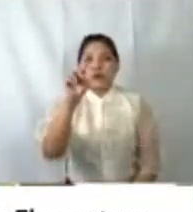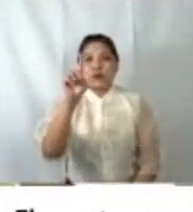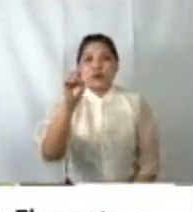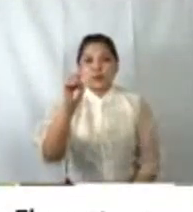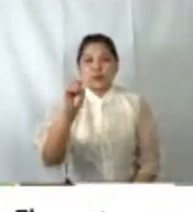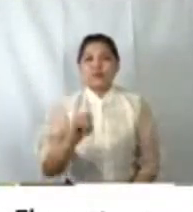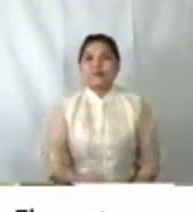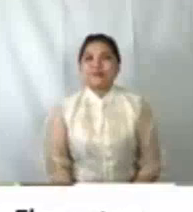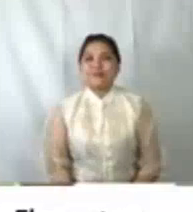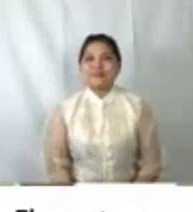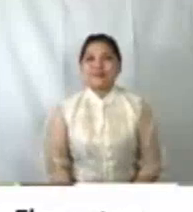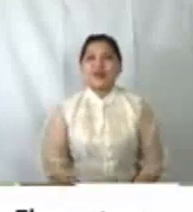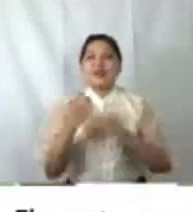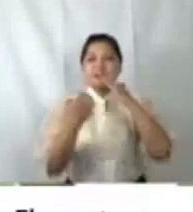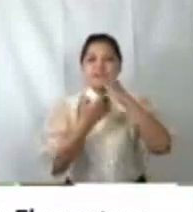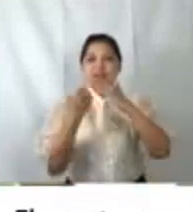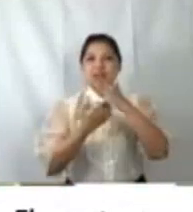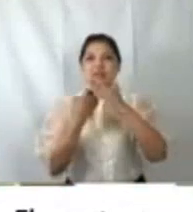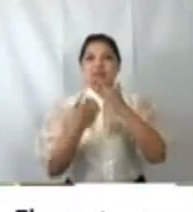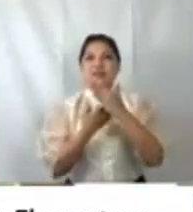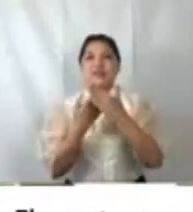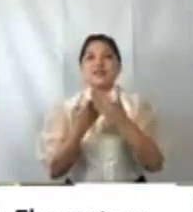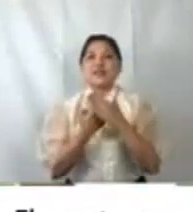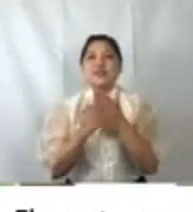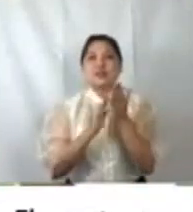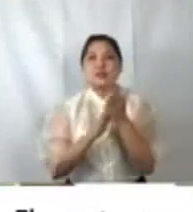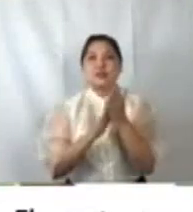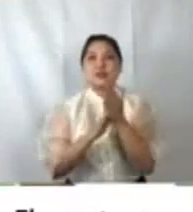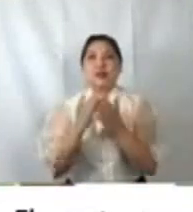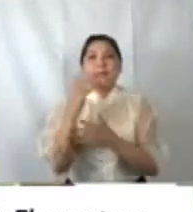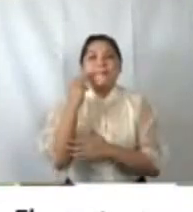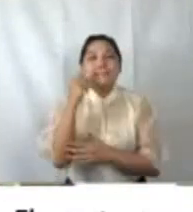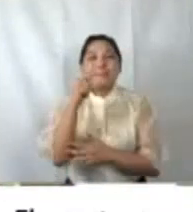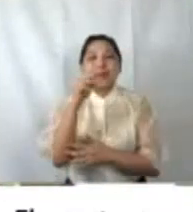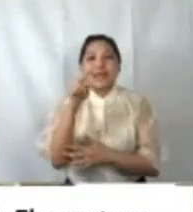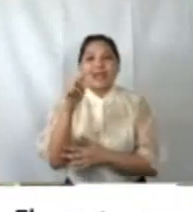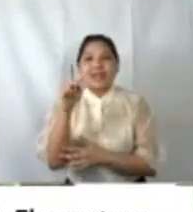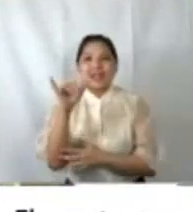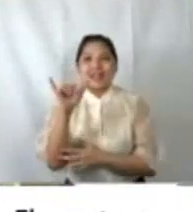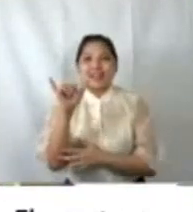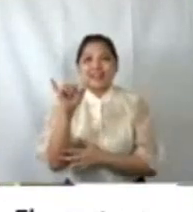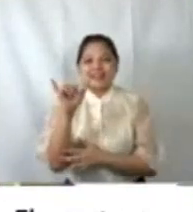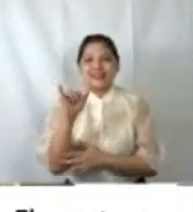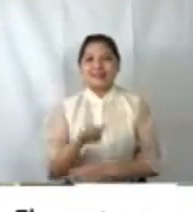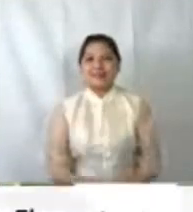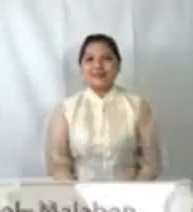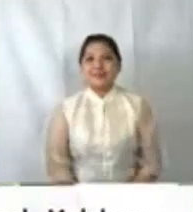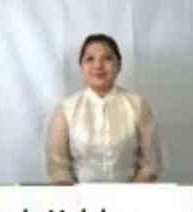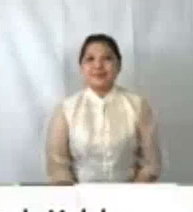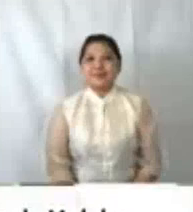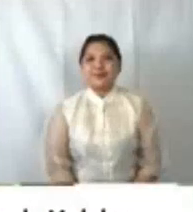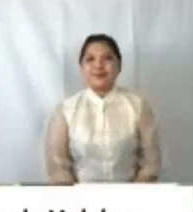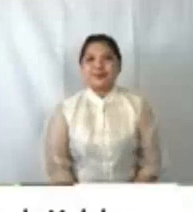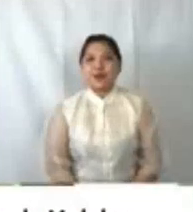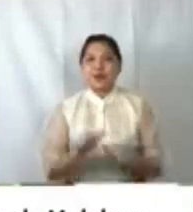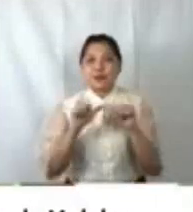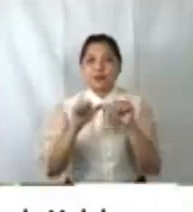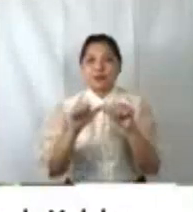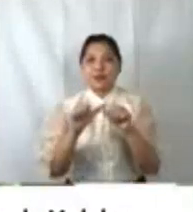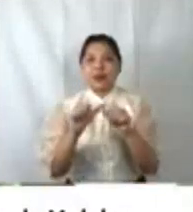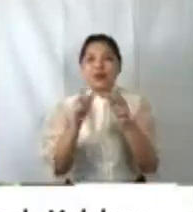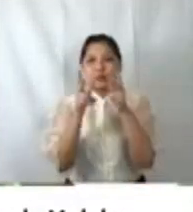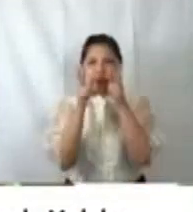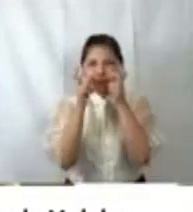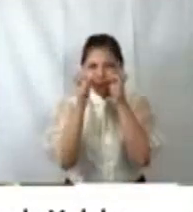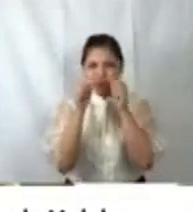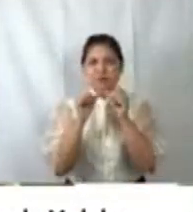Guateb Elementary School. Mula kay Miss Pinky de los Santos Dulay. Ayan, patuloy silang